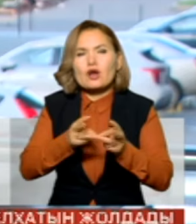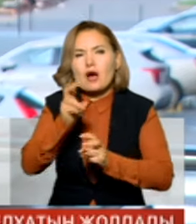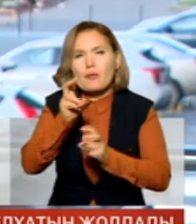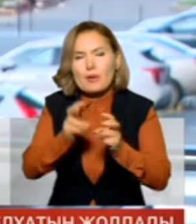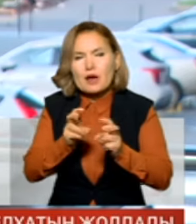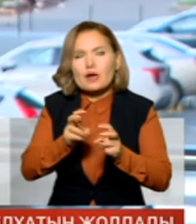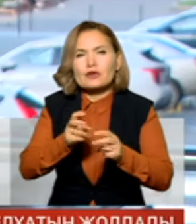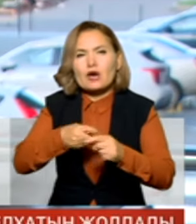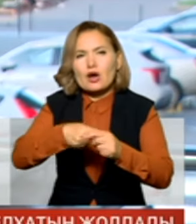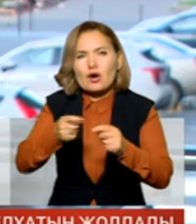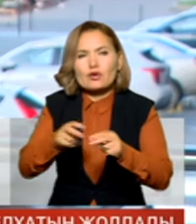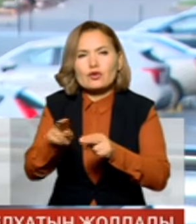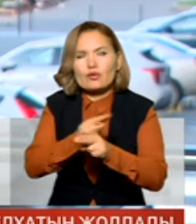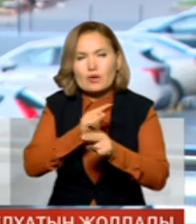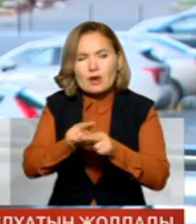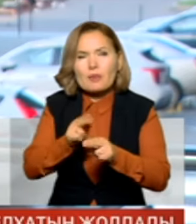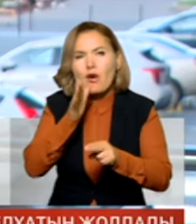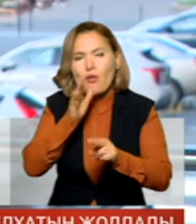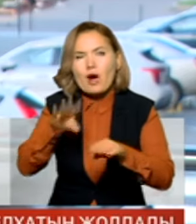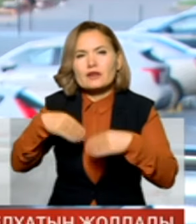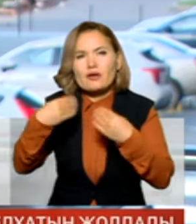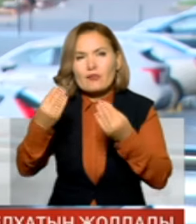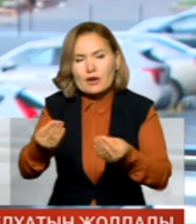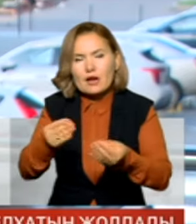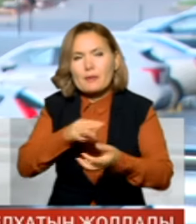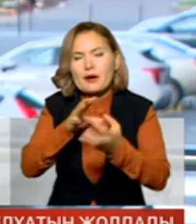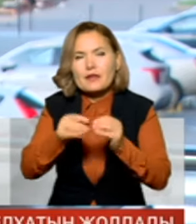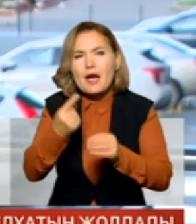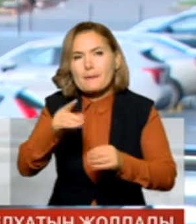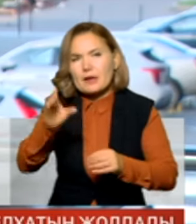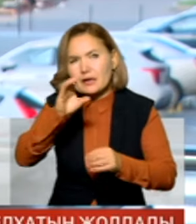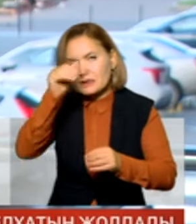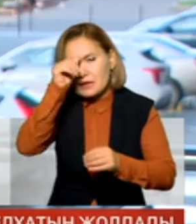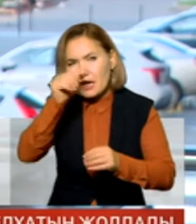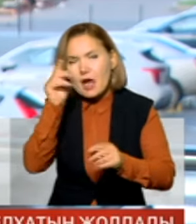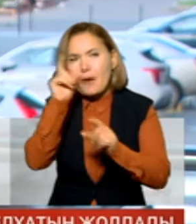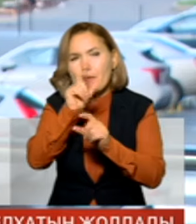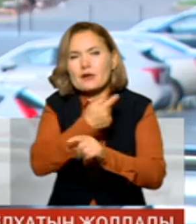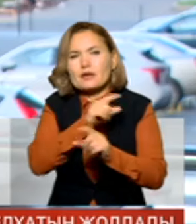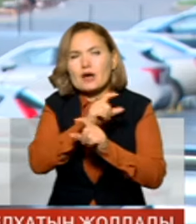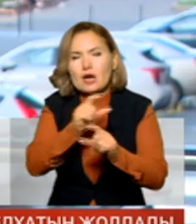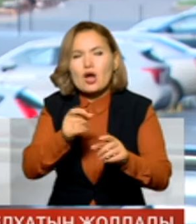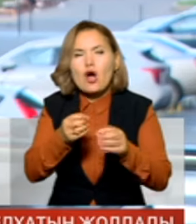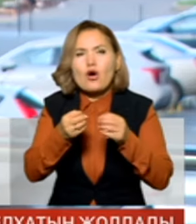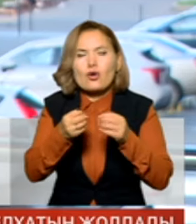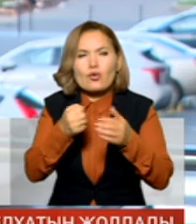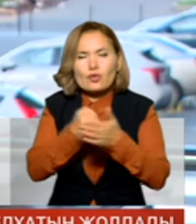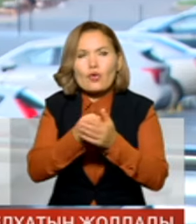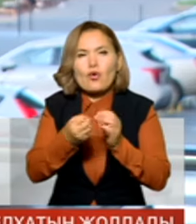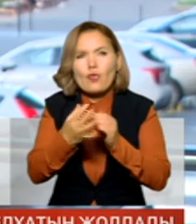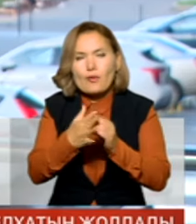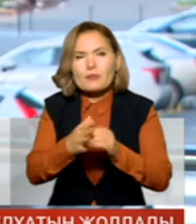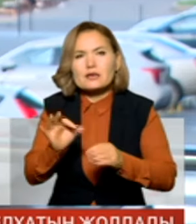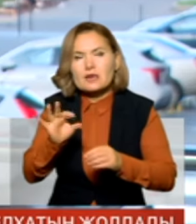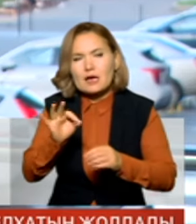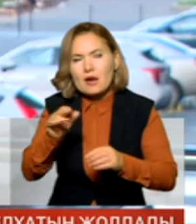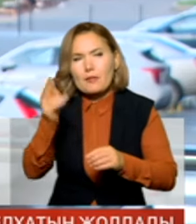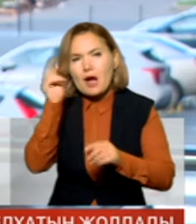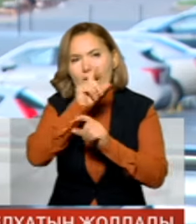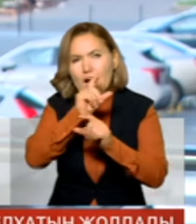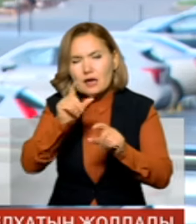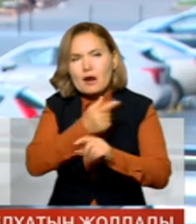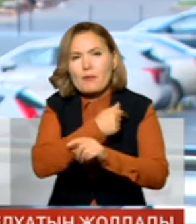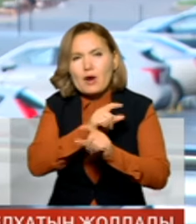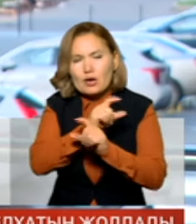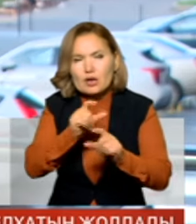нашар өңірлерге уақыт берілді. Олар 1-ші қыркүйекке дейін мектеп, балабақшаны, ал 15-ші қазанға дейін аурухана мен басқа да